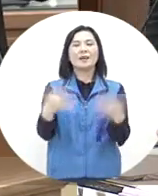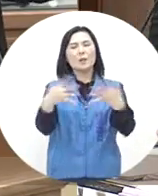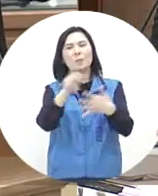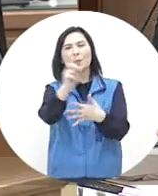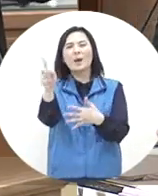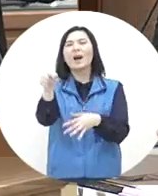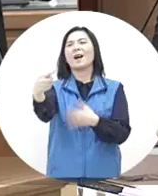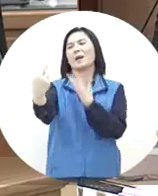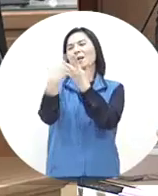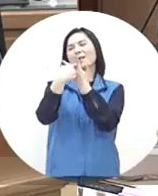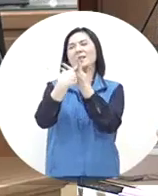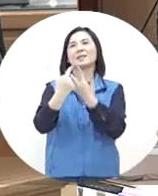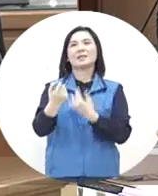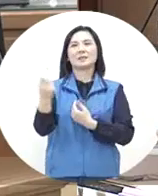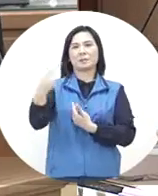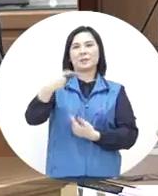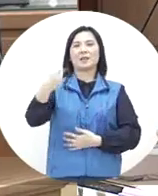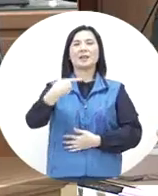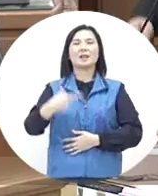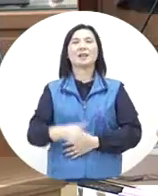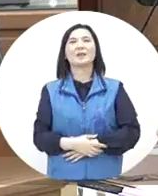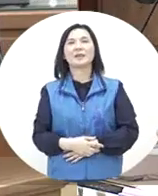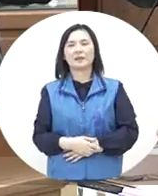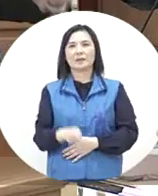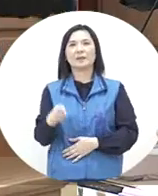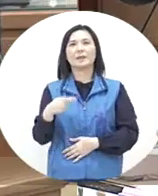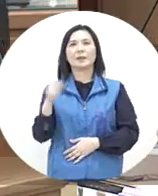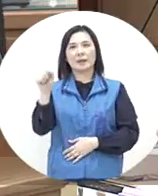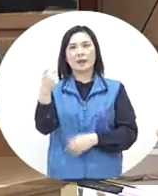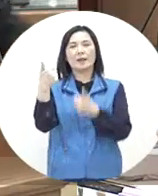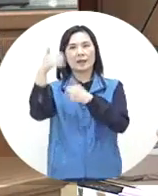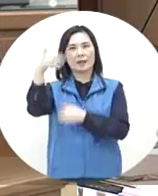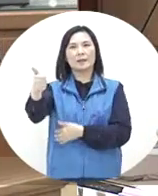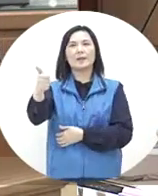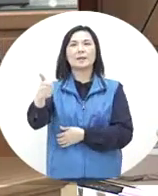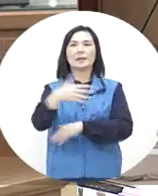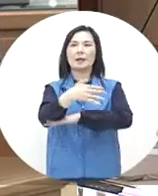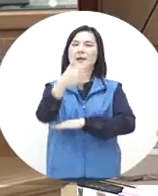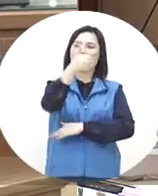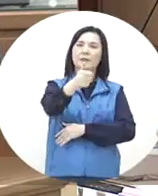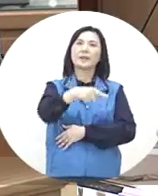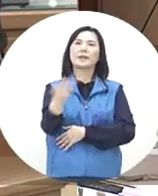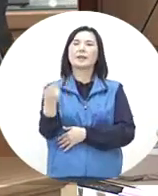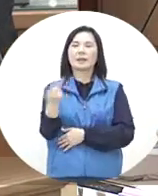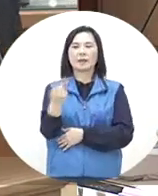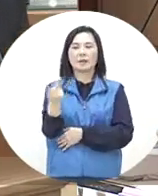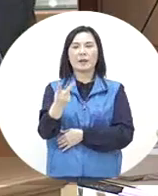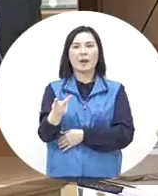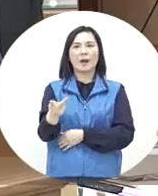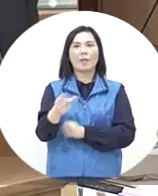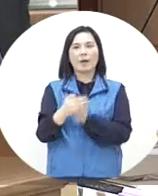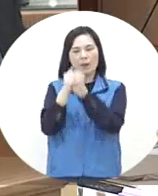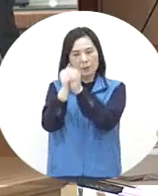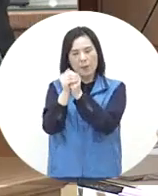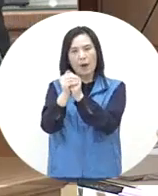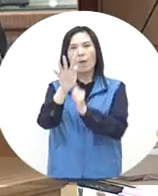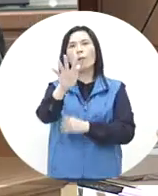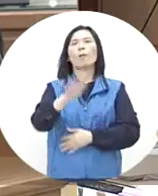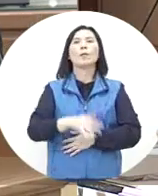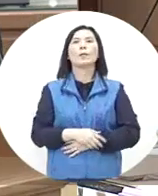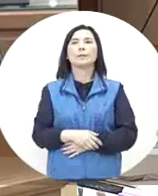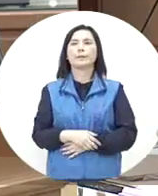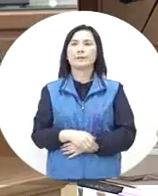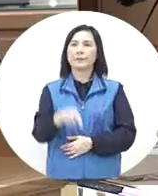议长和管长我好像跟你处理啦，我来拜托过了啦。 啊，又拜托啦。 好啦，再来跟你拜托。 这个部分真的齁。